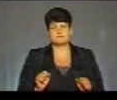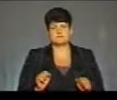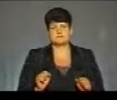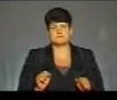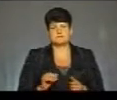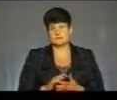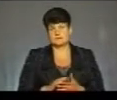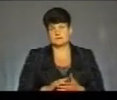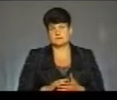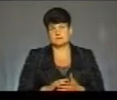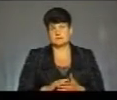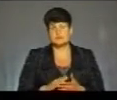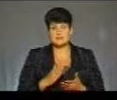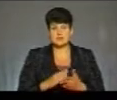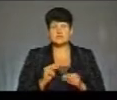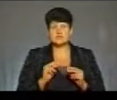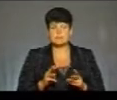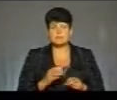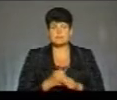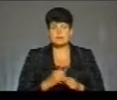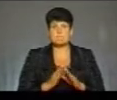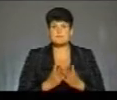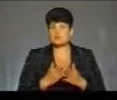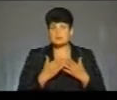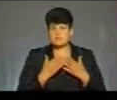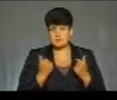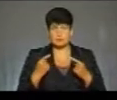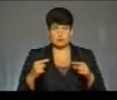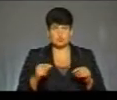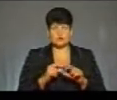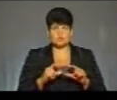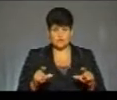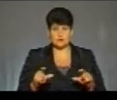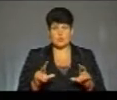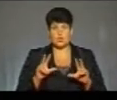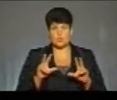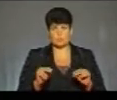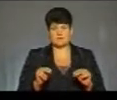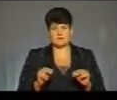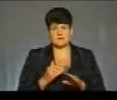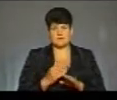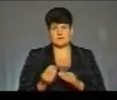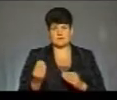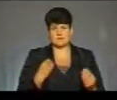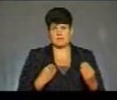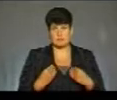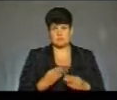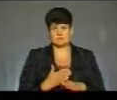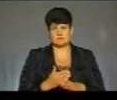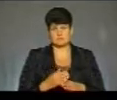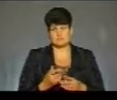даний момент є з чим працювати. Підручників нема, але по інших школах обіцяють повиділити пару комплектів.